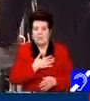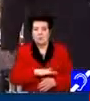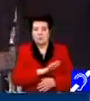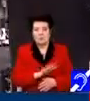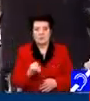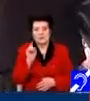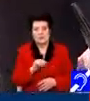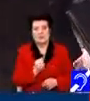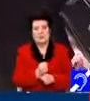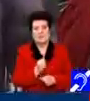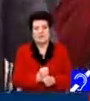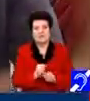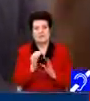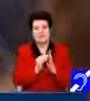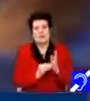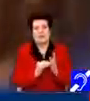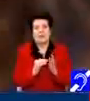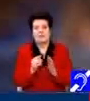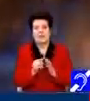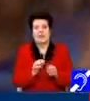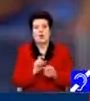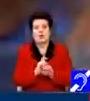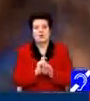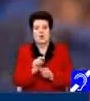nemulțumiți de ce se face în lupta cu corupția.